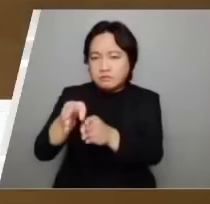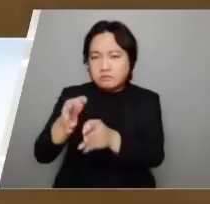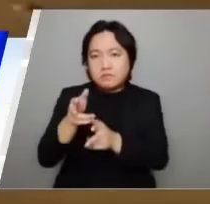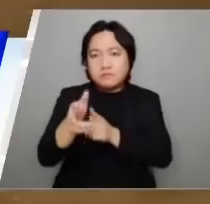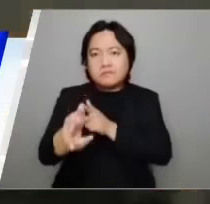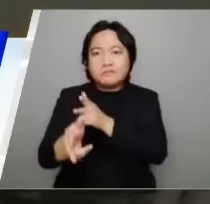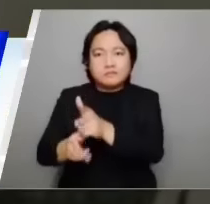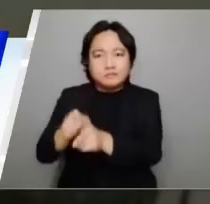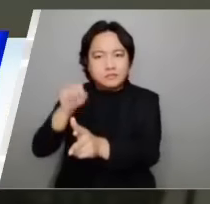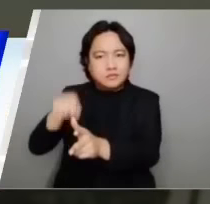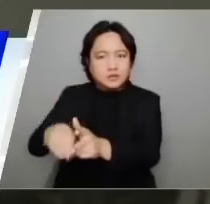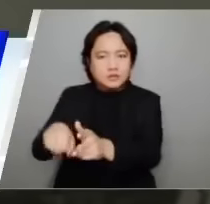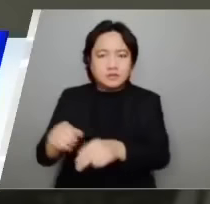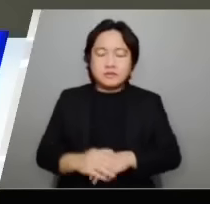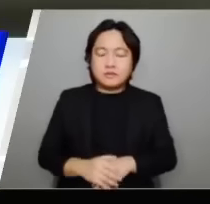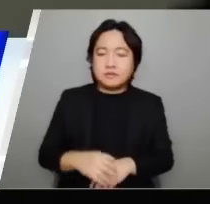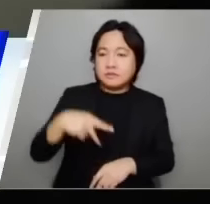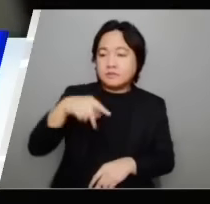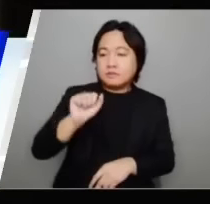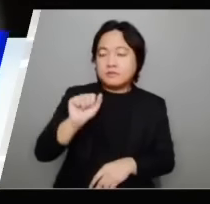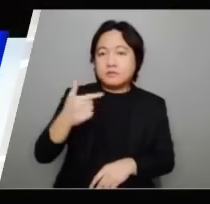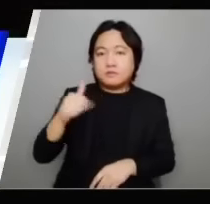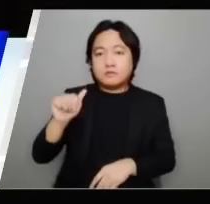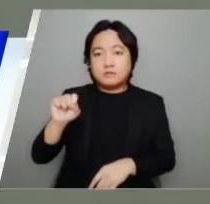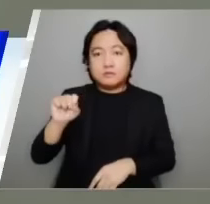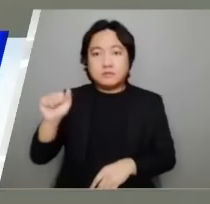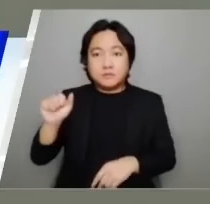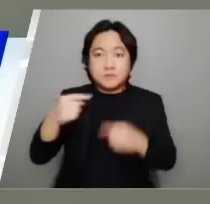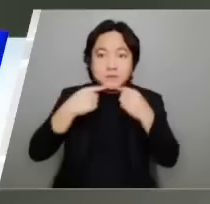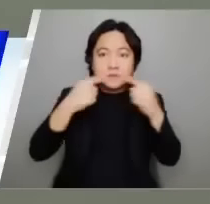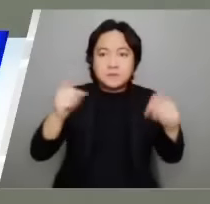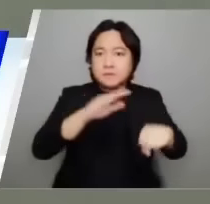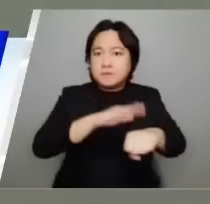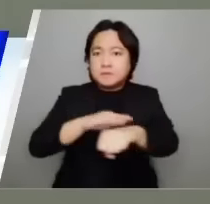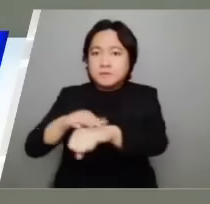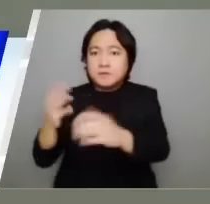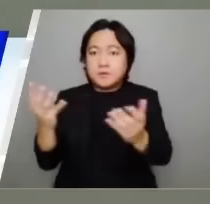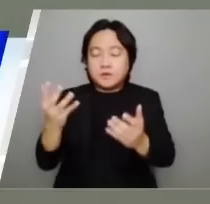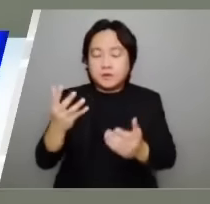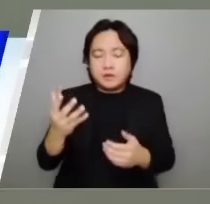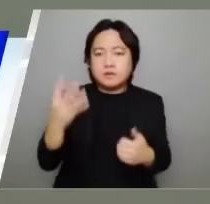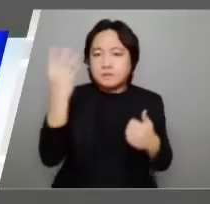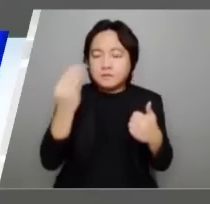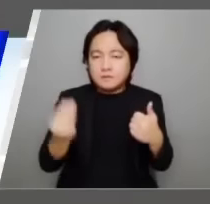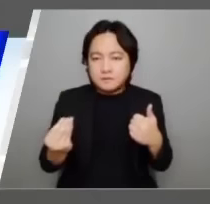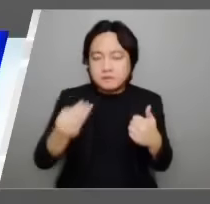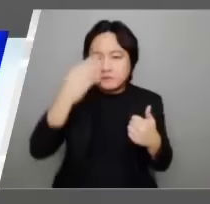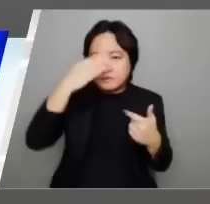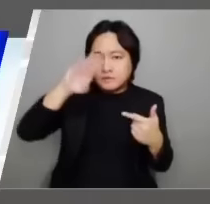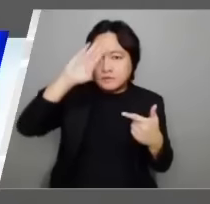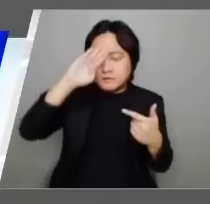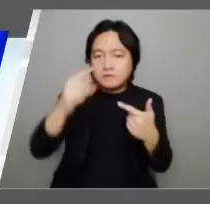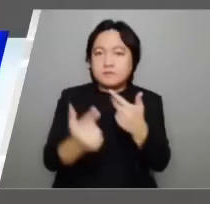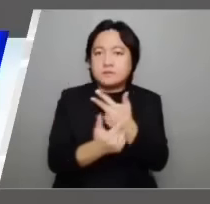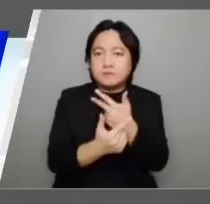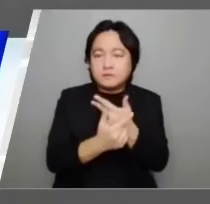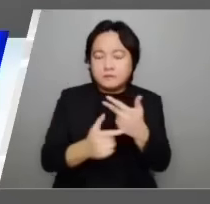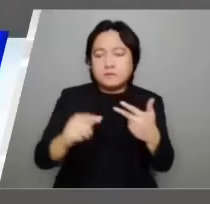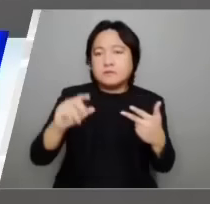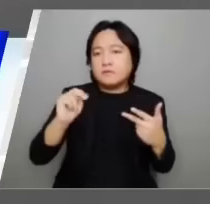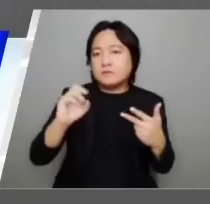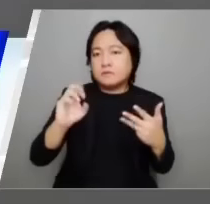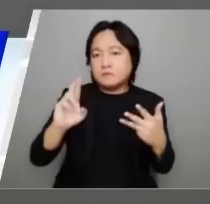ang PAGASA alas 8 ngayong gabi ng red rainfall warning sa Batangas, Cavite, Laguna, Metro Manila, Rizal at ilang